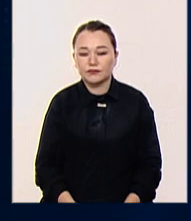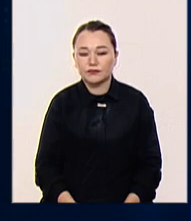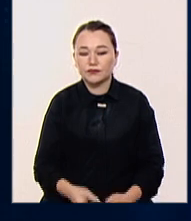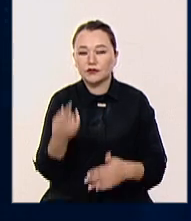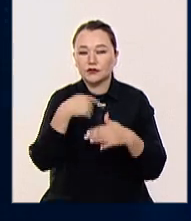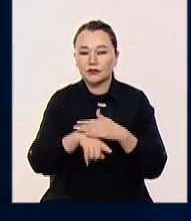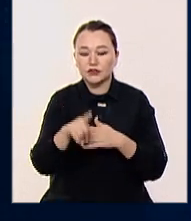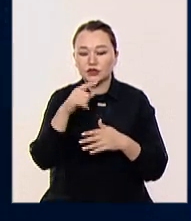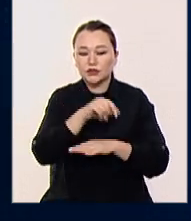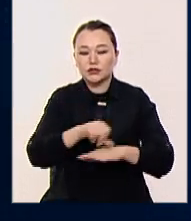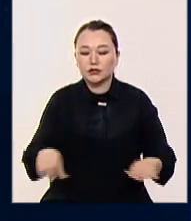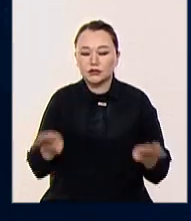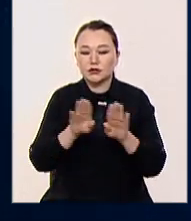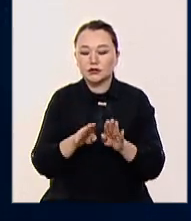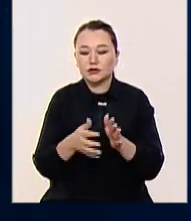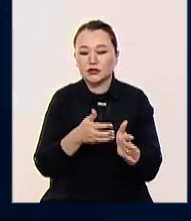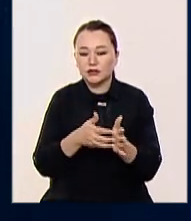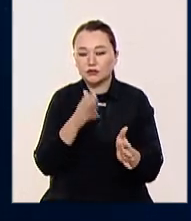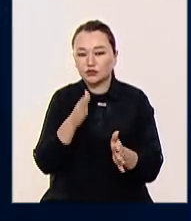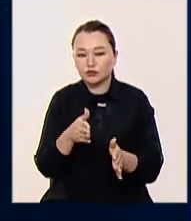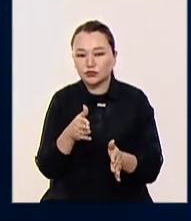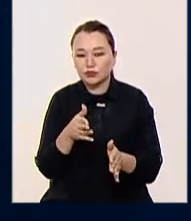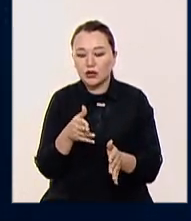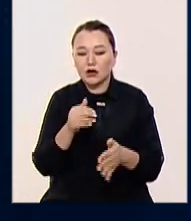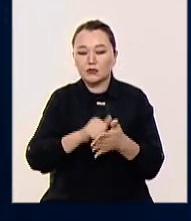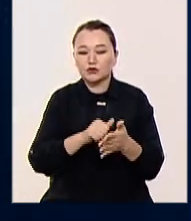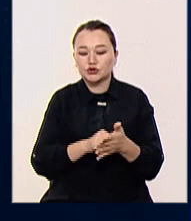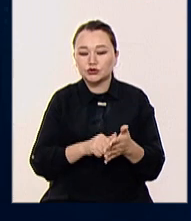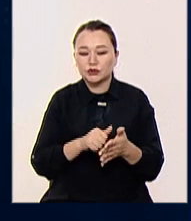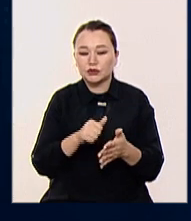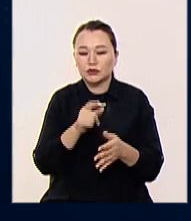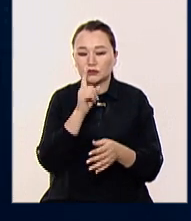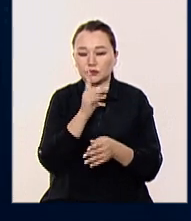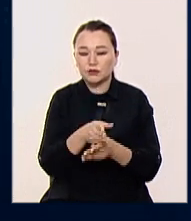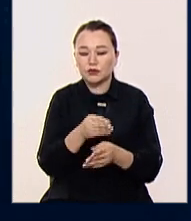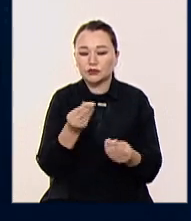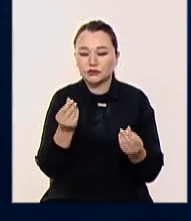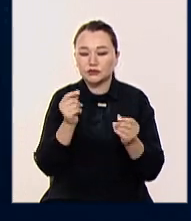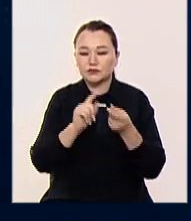Яғни шекара жабылса тапшылық болады. Ал оның салдары тікелей бағаға әсер етеді ғой.